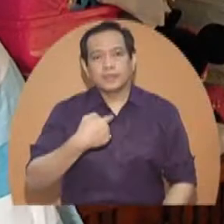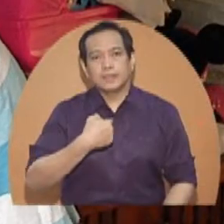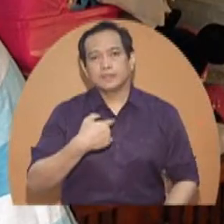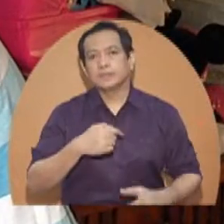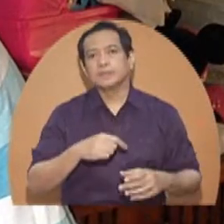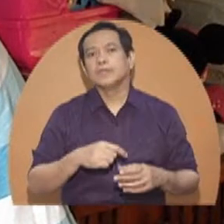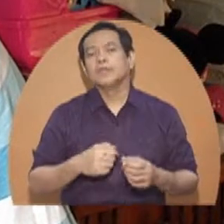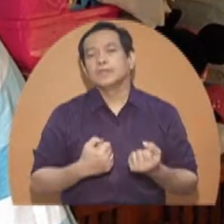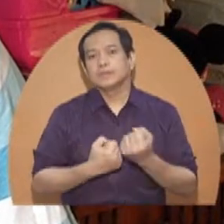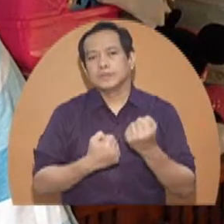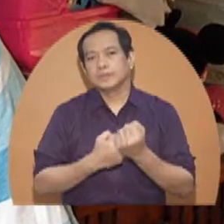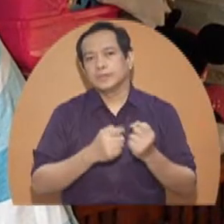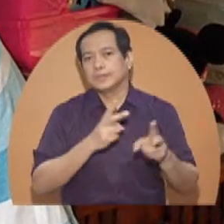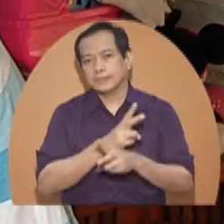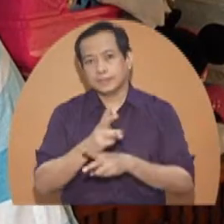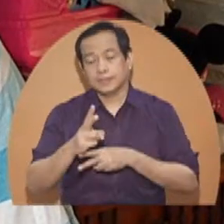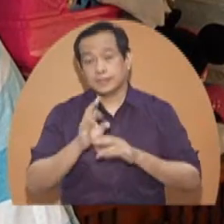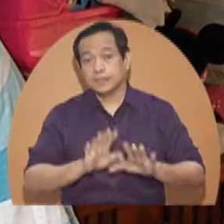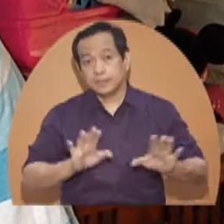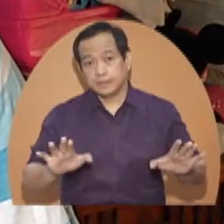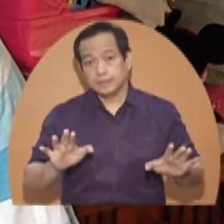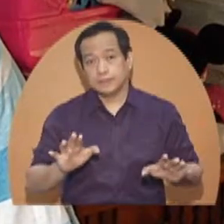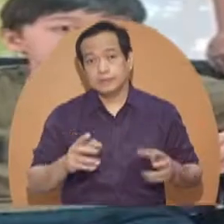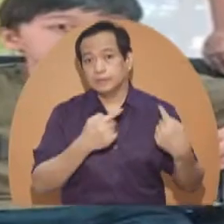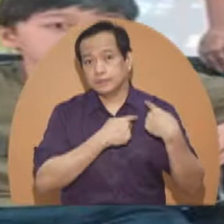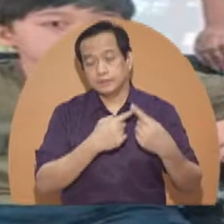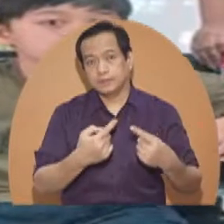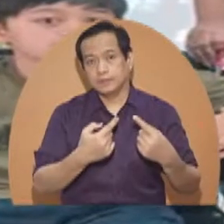Bali, ako ang nag-aalaga ngayon sa mga bata.